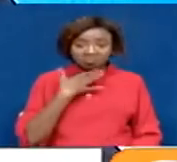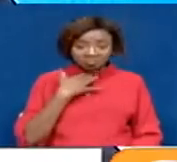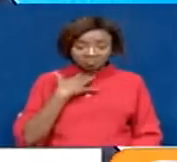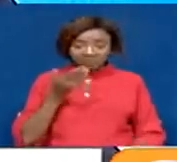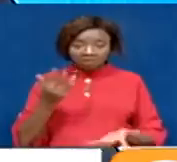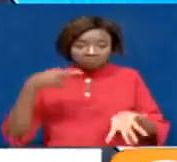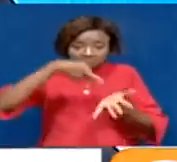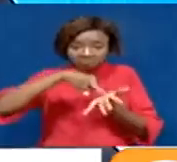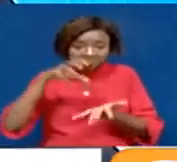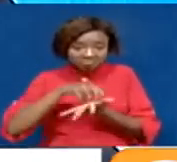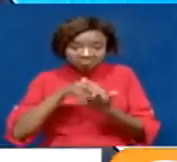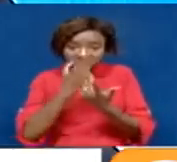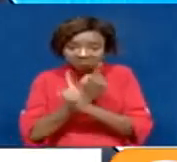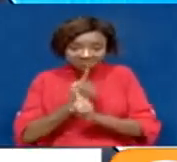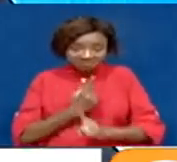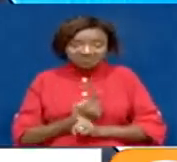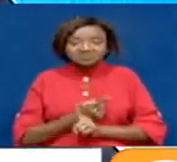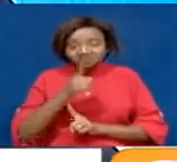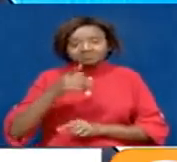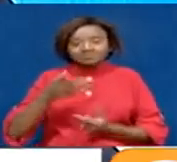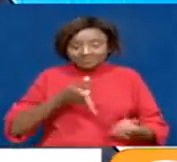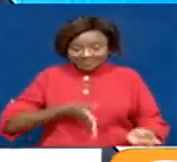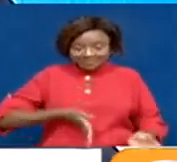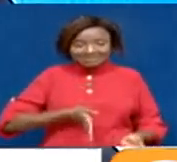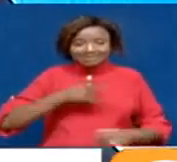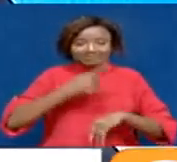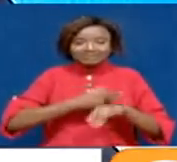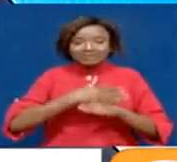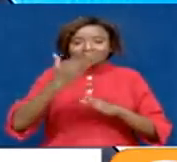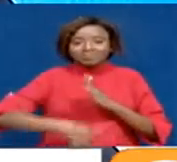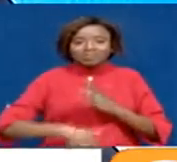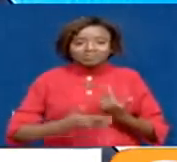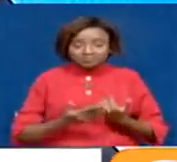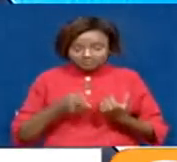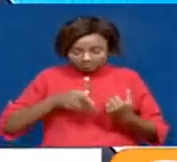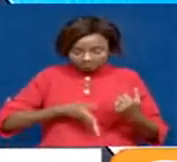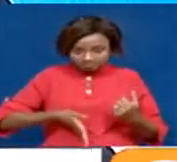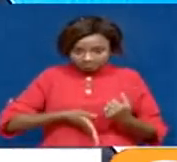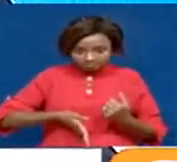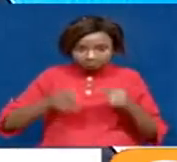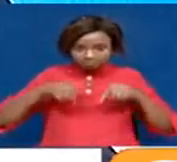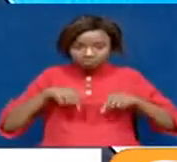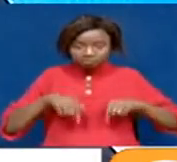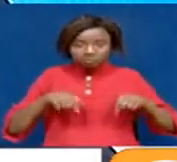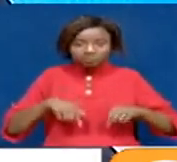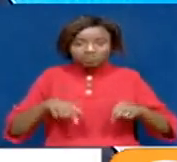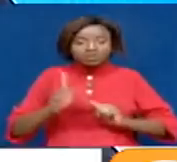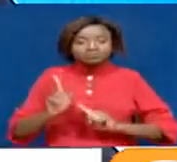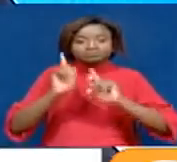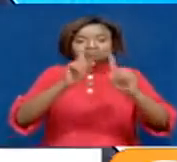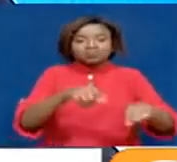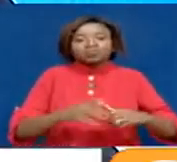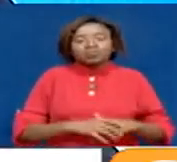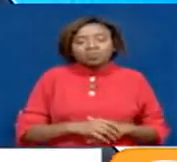kisiasa na kuwasilisha vyeti vyao vya tume ya uchaguzi nchini, la sivyo watafungiwa nje. Kama anavyoarifu